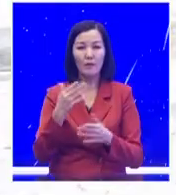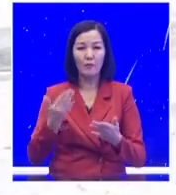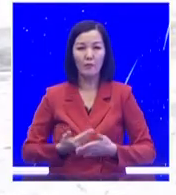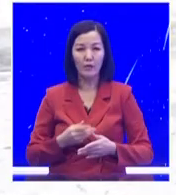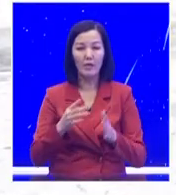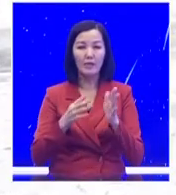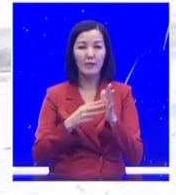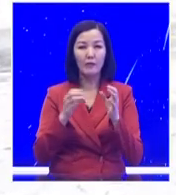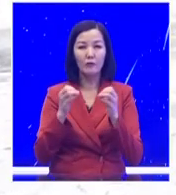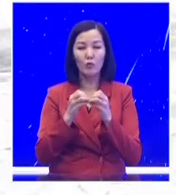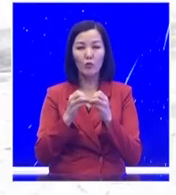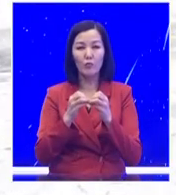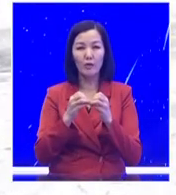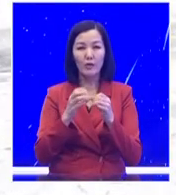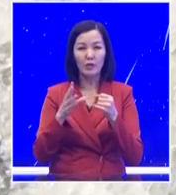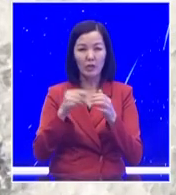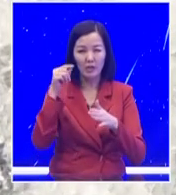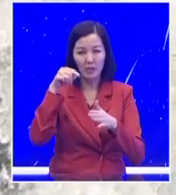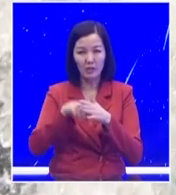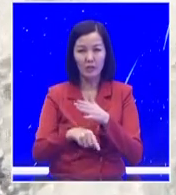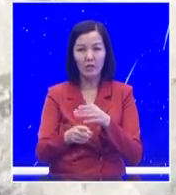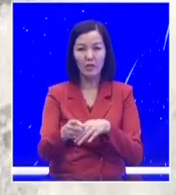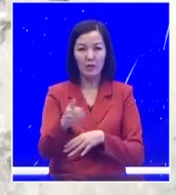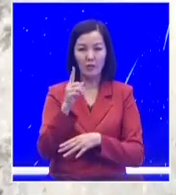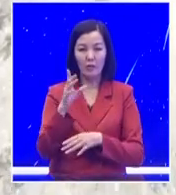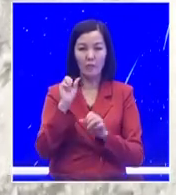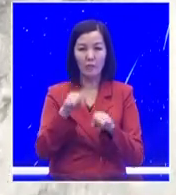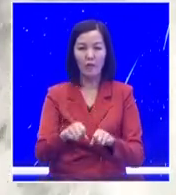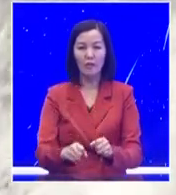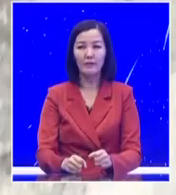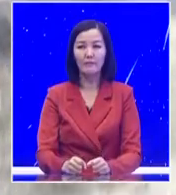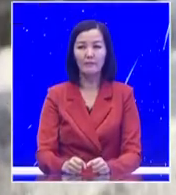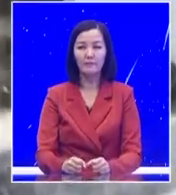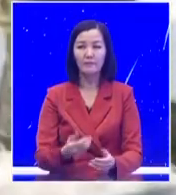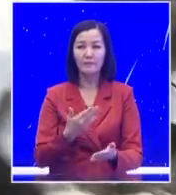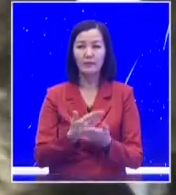метр тереңдіктен аулауға болады дейді мамандар. Қармағымызға балық түсті аға міне.